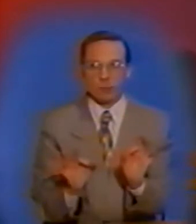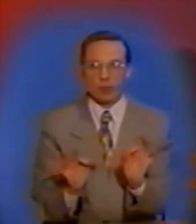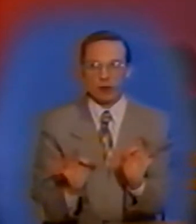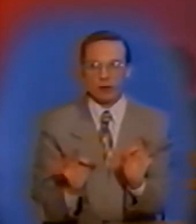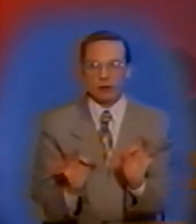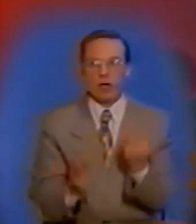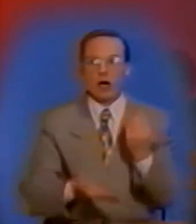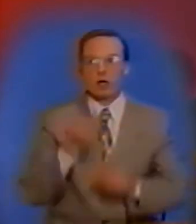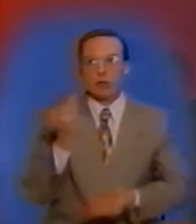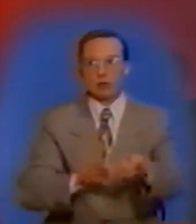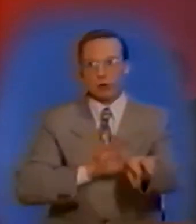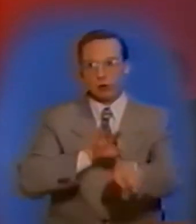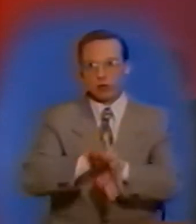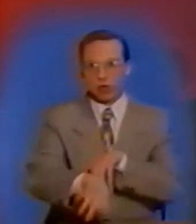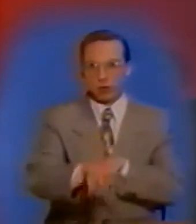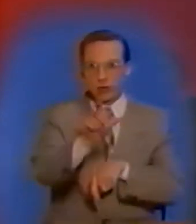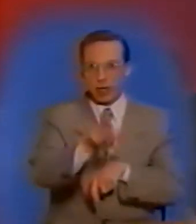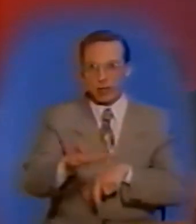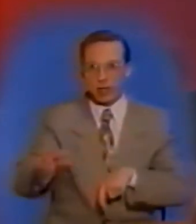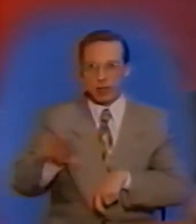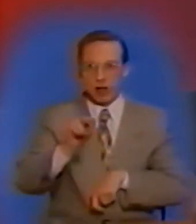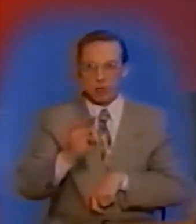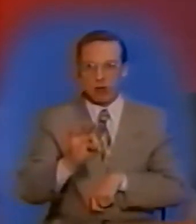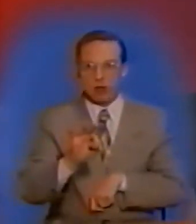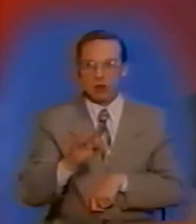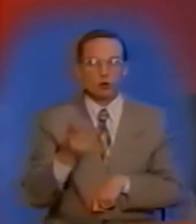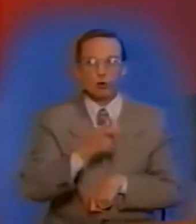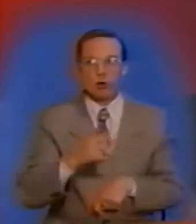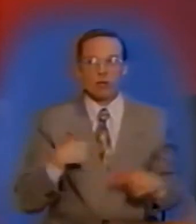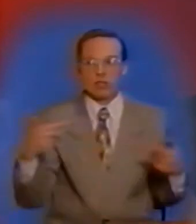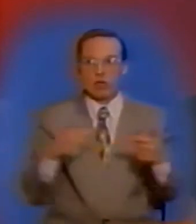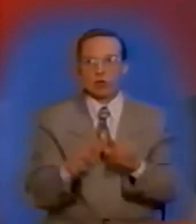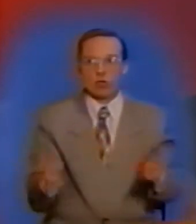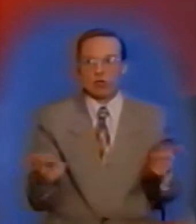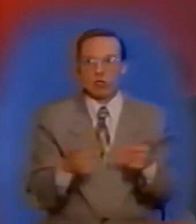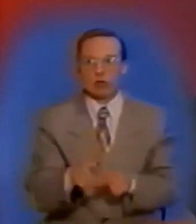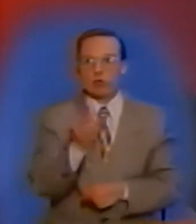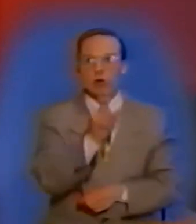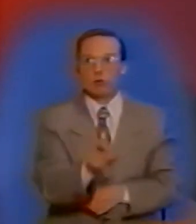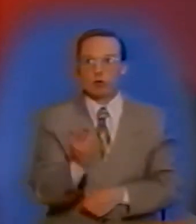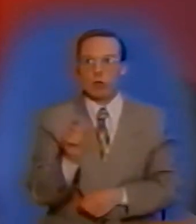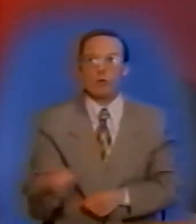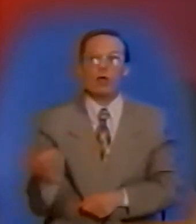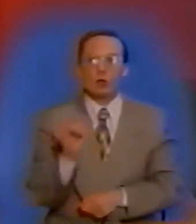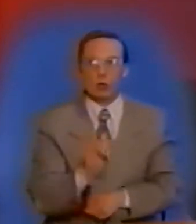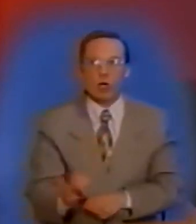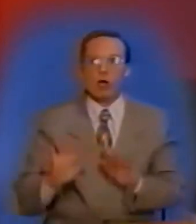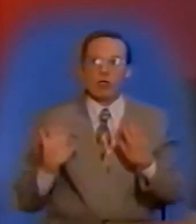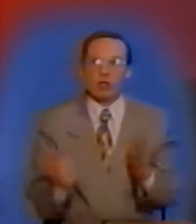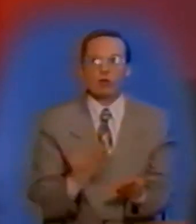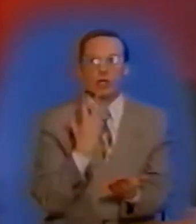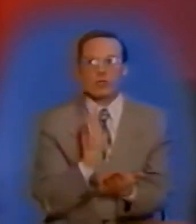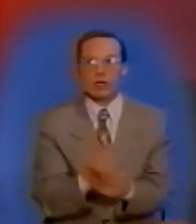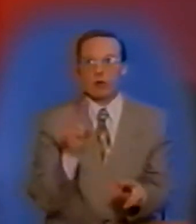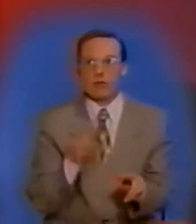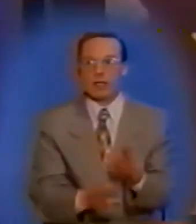arba su nuskriaustaisiais, bet su kuo mes nesusiduriam, tai nesusiduriam su žmonėm, kurie kažkur tai savo